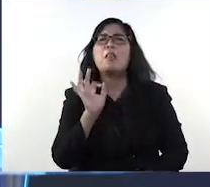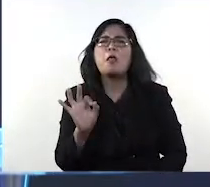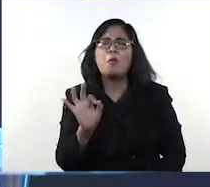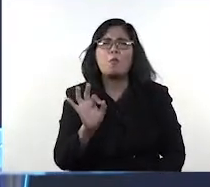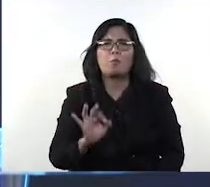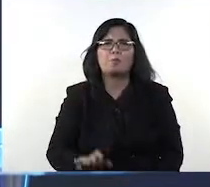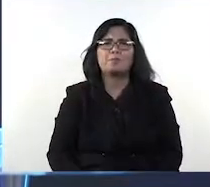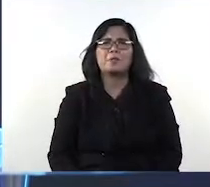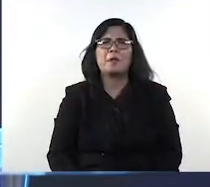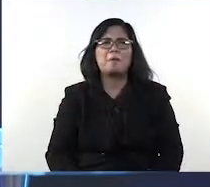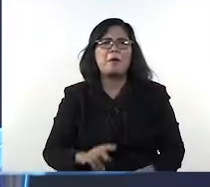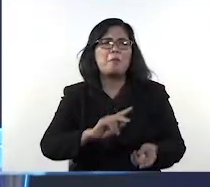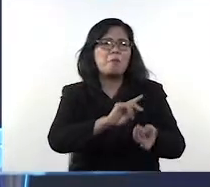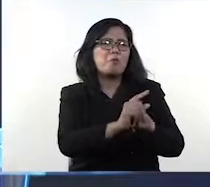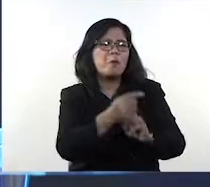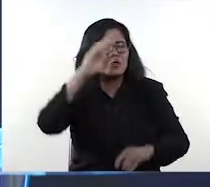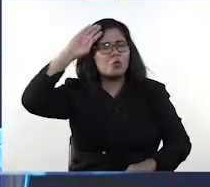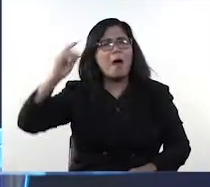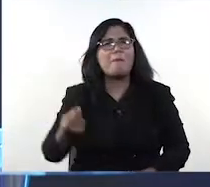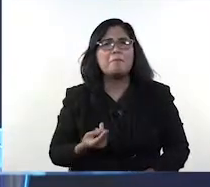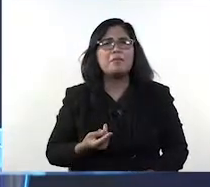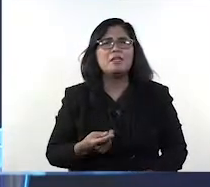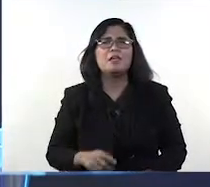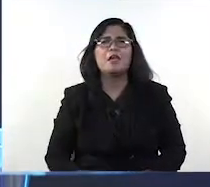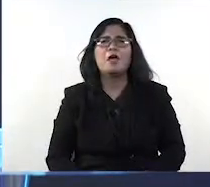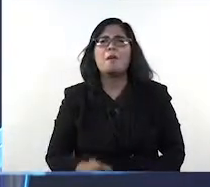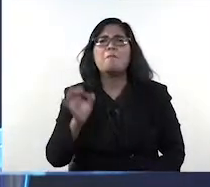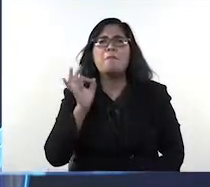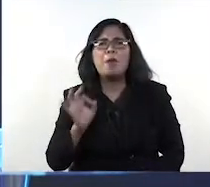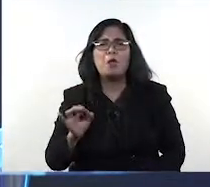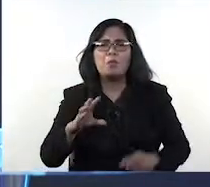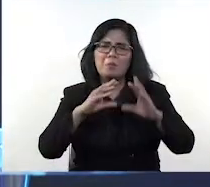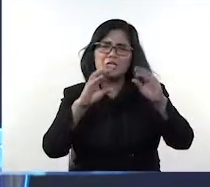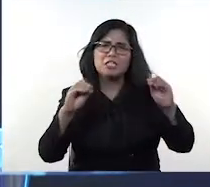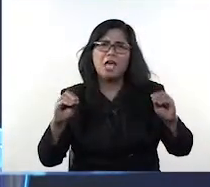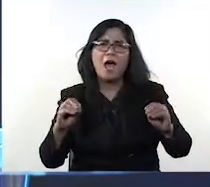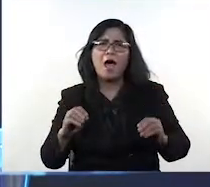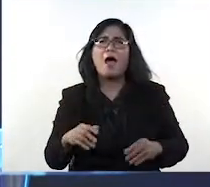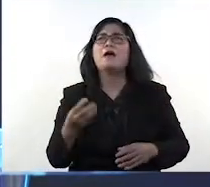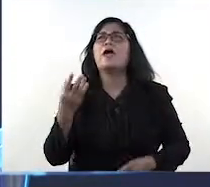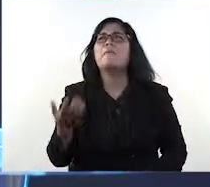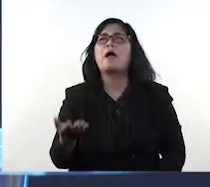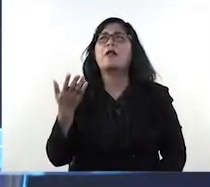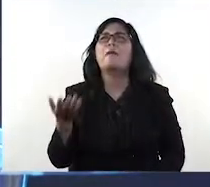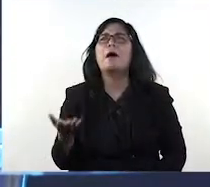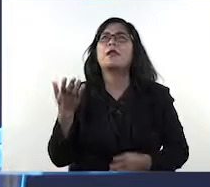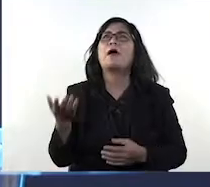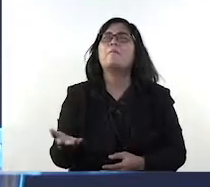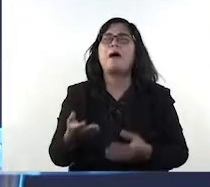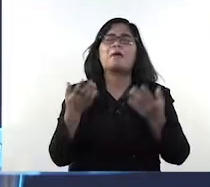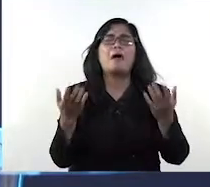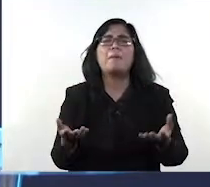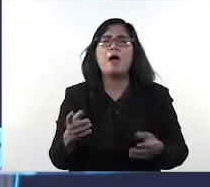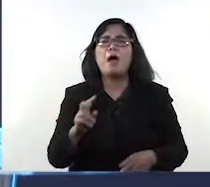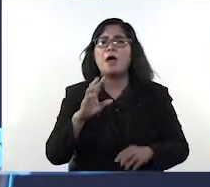Kenapa Tuhan belum merobah suami saya Kenapa Tuhan belum kasih saya pekerjaan Kenapa saya baru kerja satu